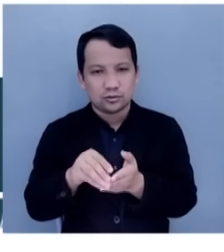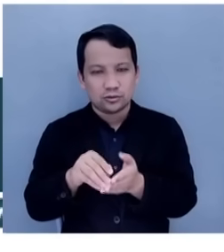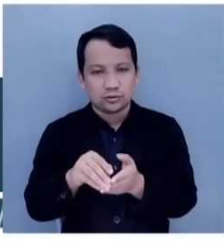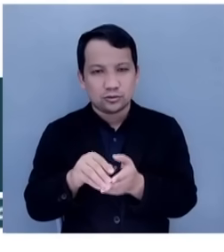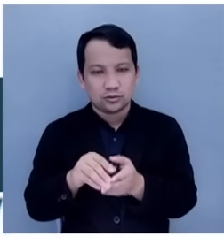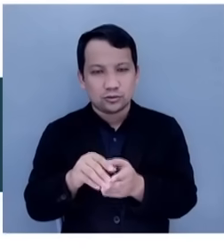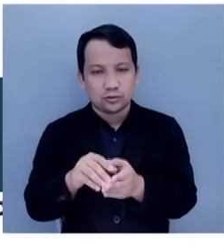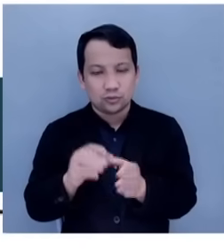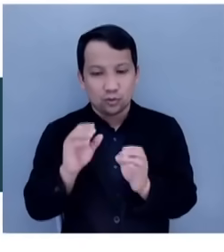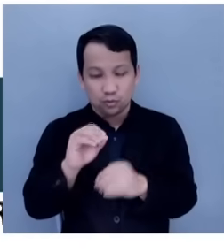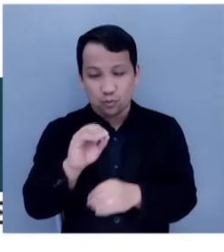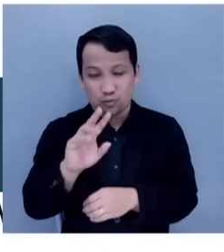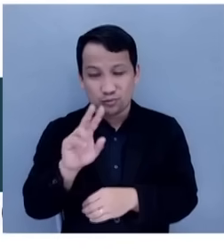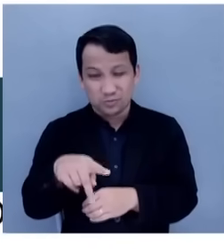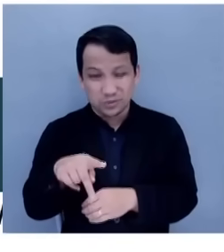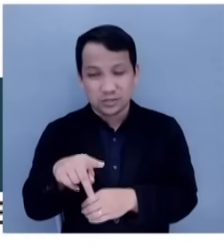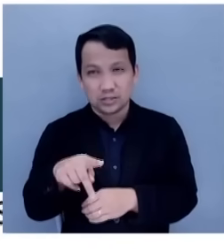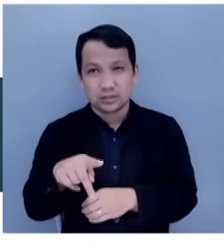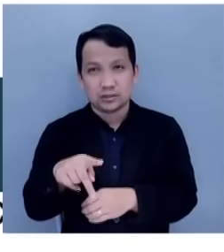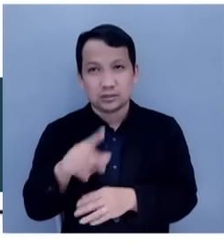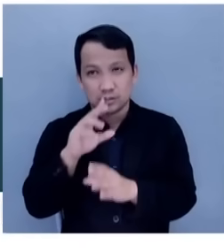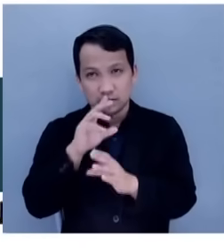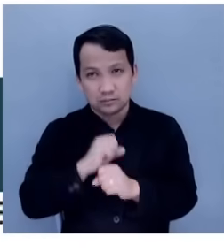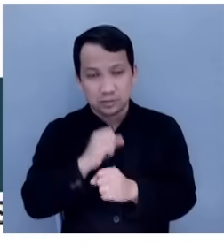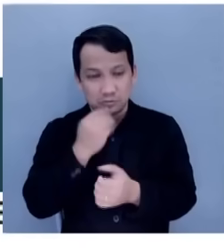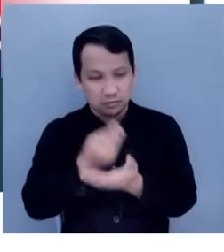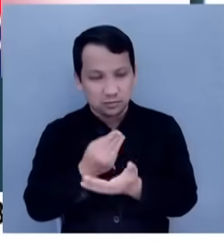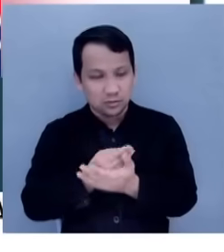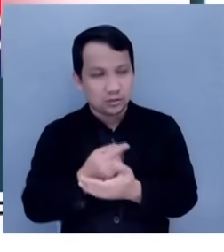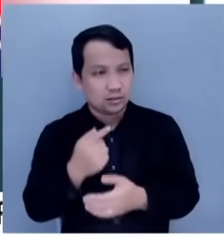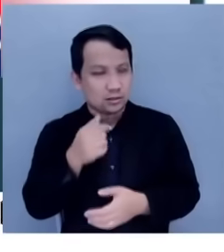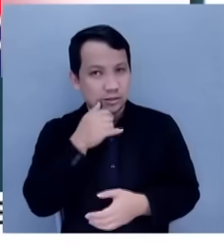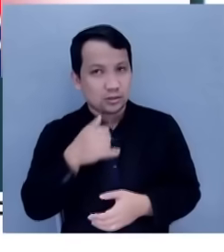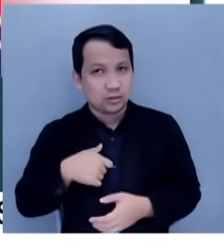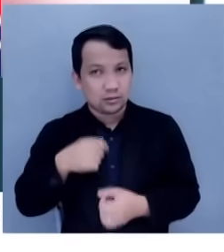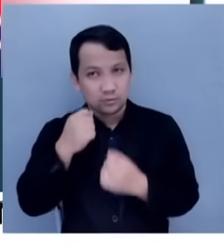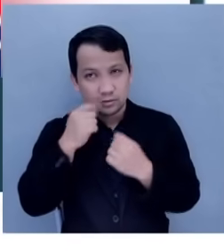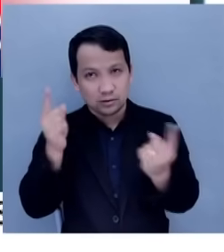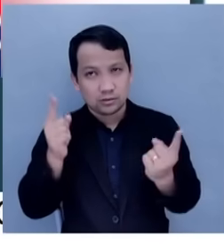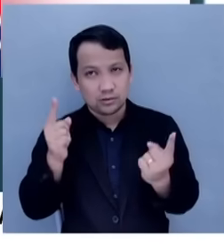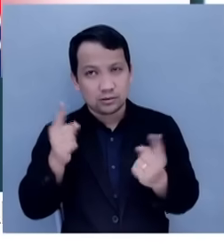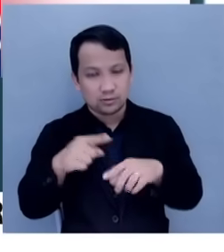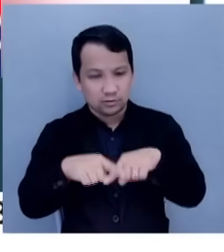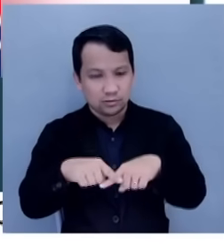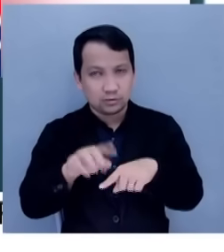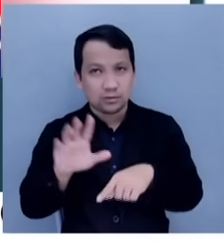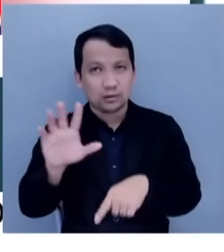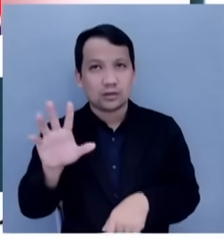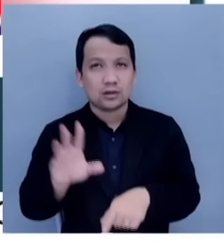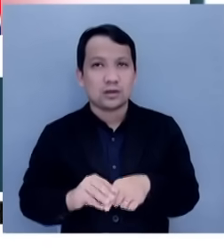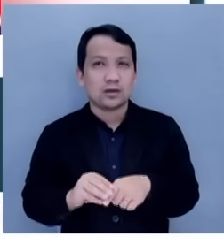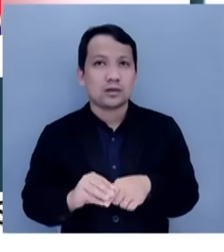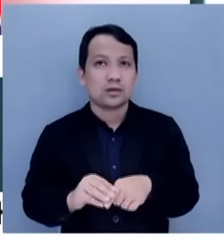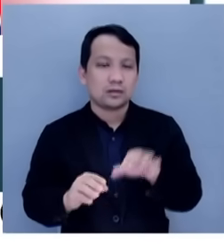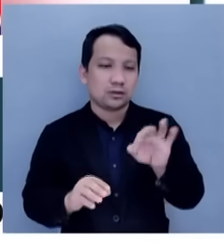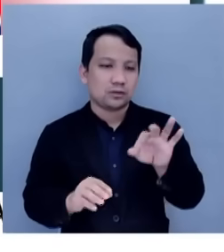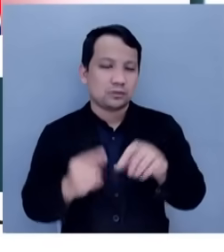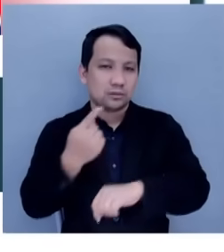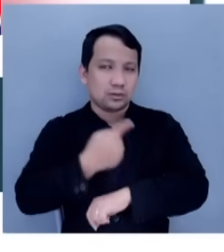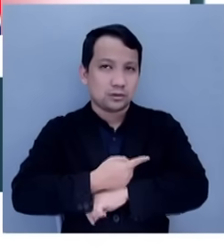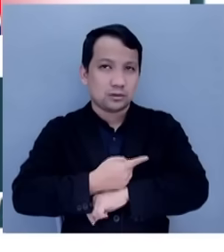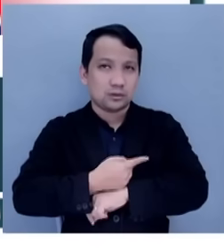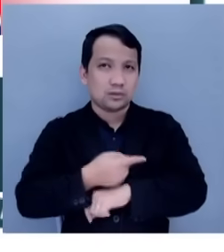po. Well, ako Carmina, nagulat ako kahapon. Ano? Kasi yung pinagbasayan namin ng 19 days ay from